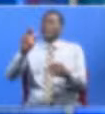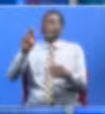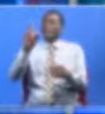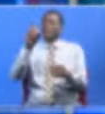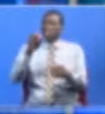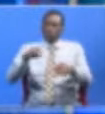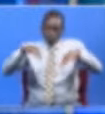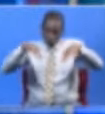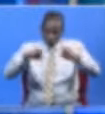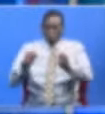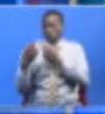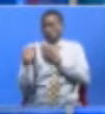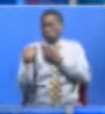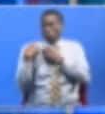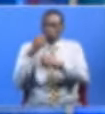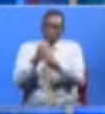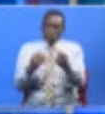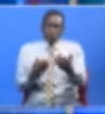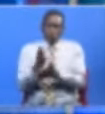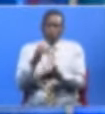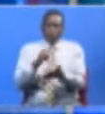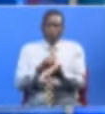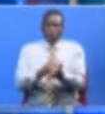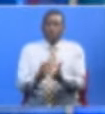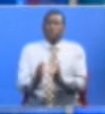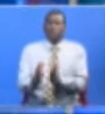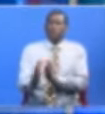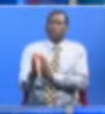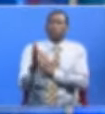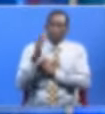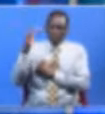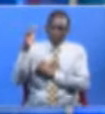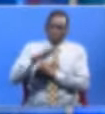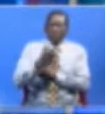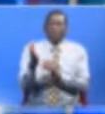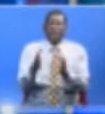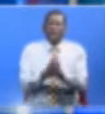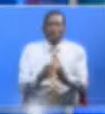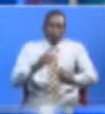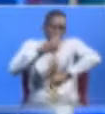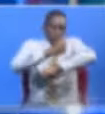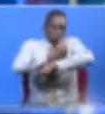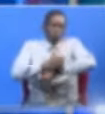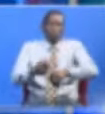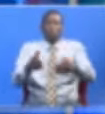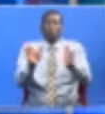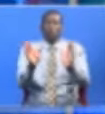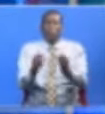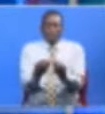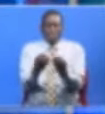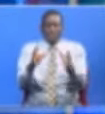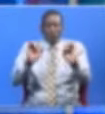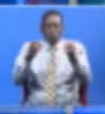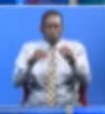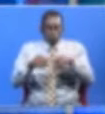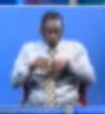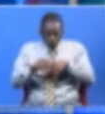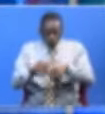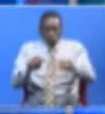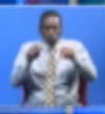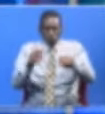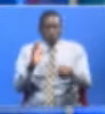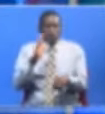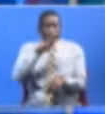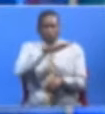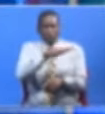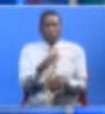usukani kuhakikisha kwamba usalama unarejeshwa kule na shule zinafunguliwa. Taarifa nyingi ambazo tunafuatilia jioni ya leo.